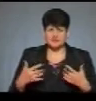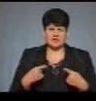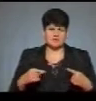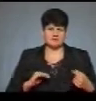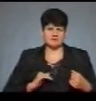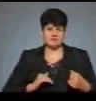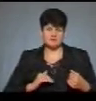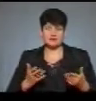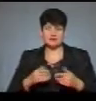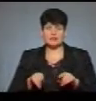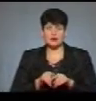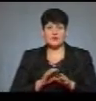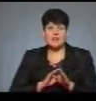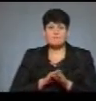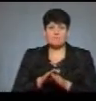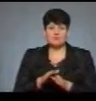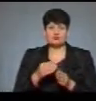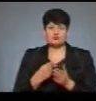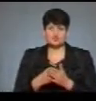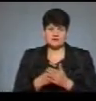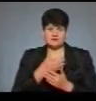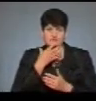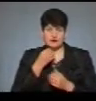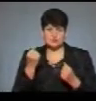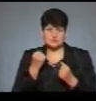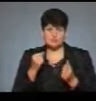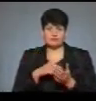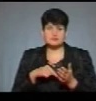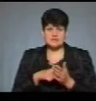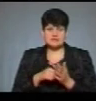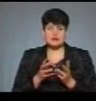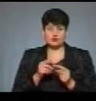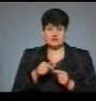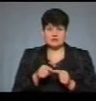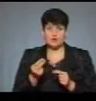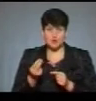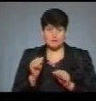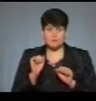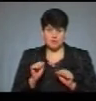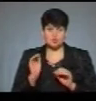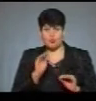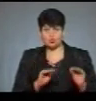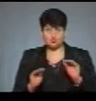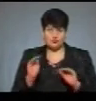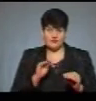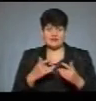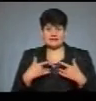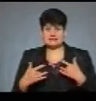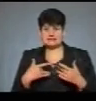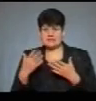які також наповнюють бюджет файного зимового містечка. За рахунок цих коштів ми можемо монтувати